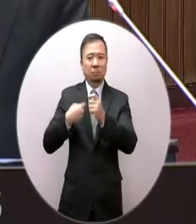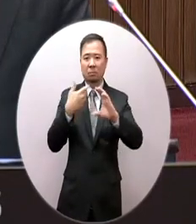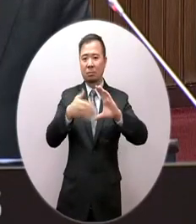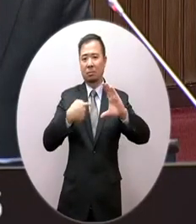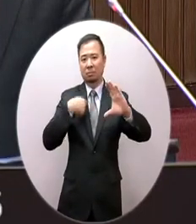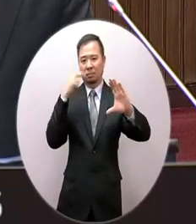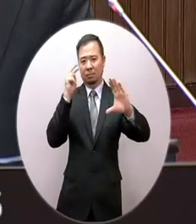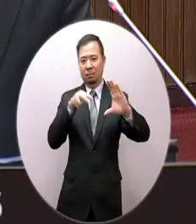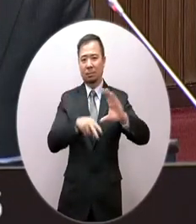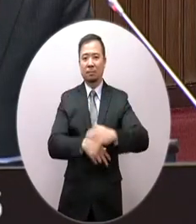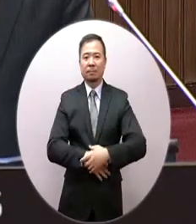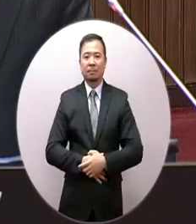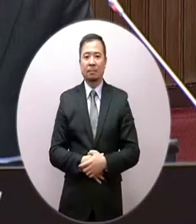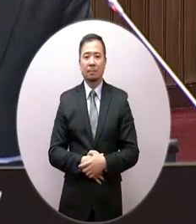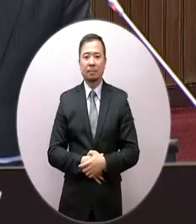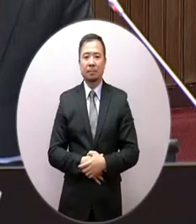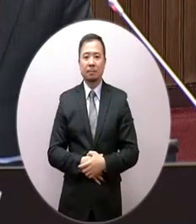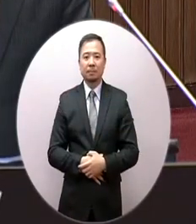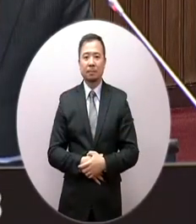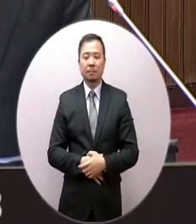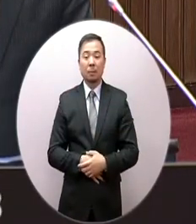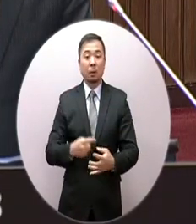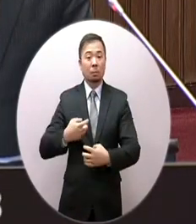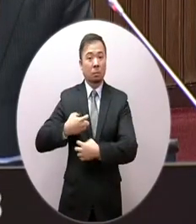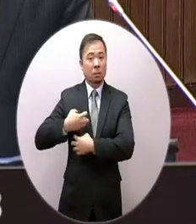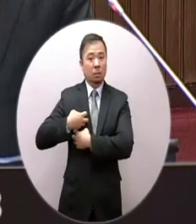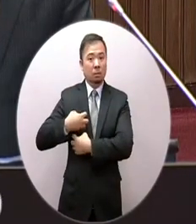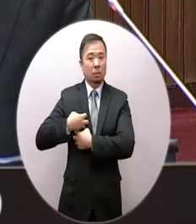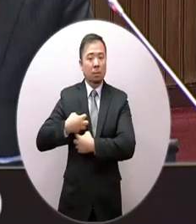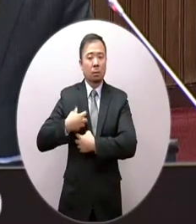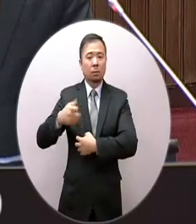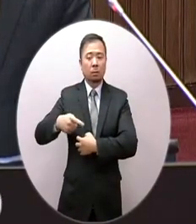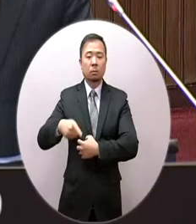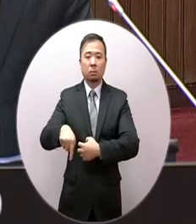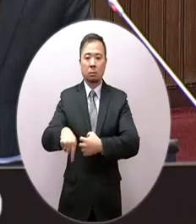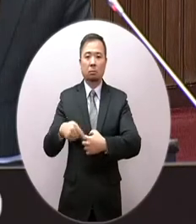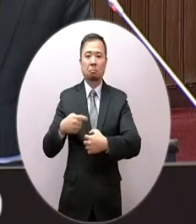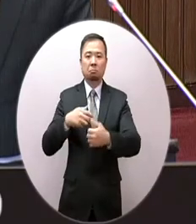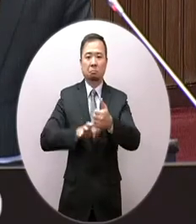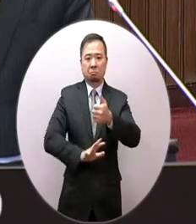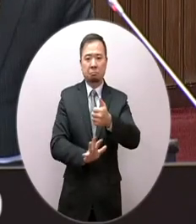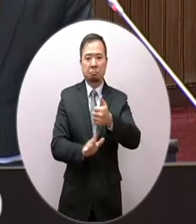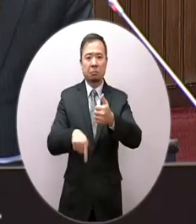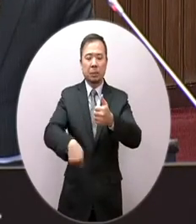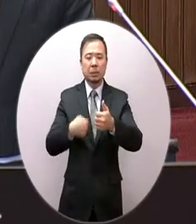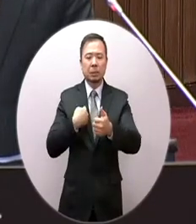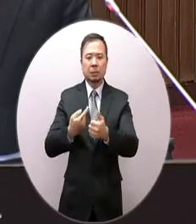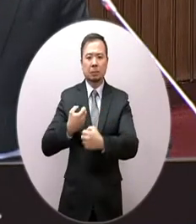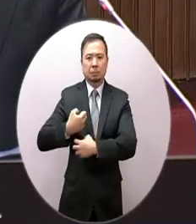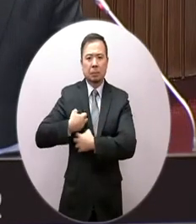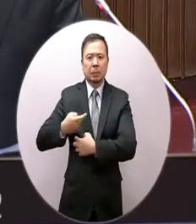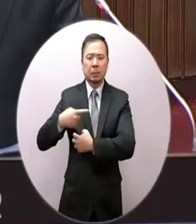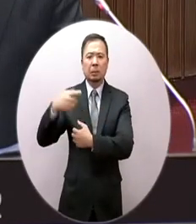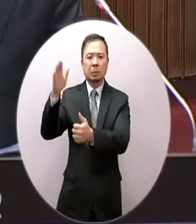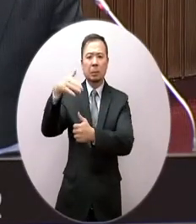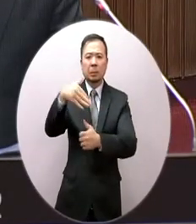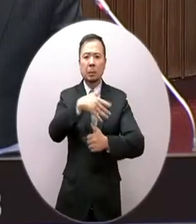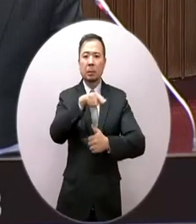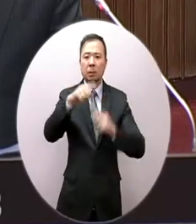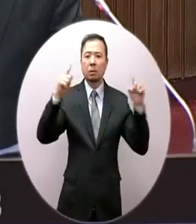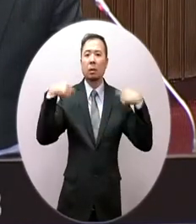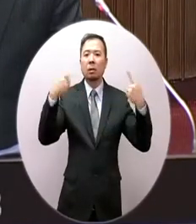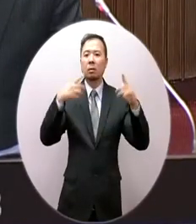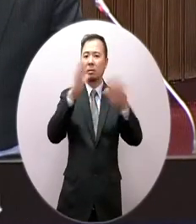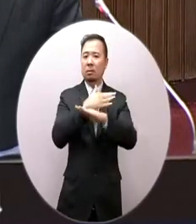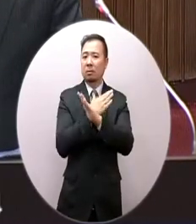哈， 是 这个有一些当兵的这些干部哈， 是 他们为了招兵，然后到夜市啊，到很多公